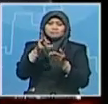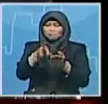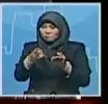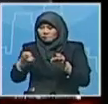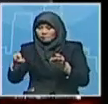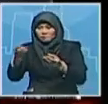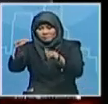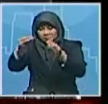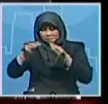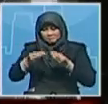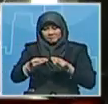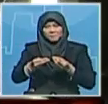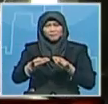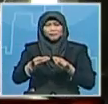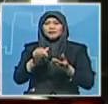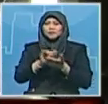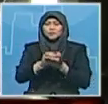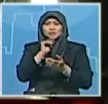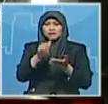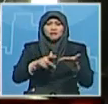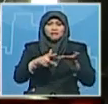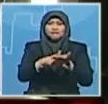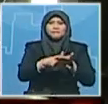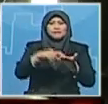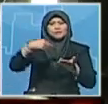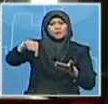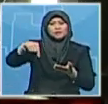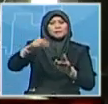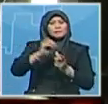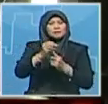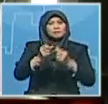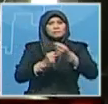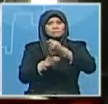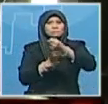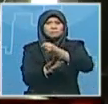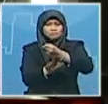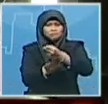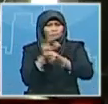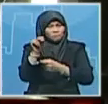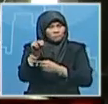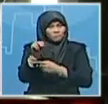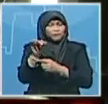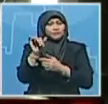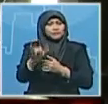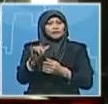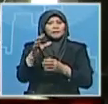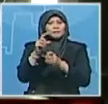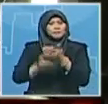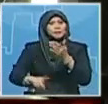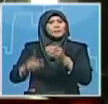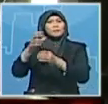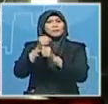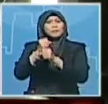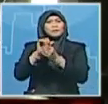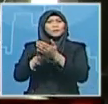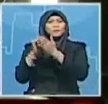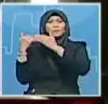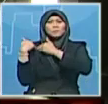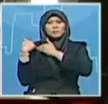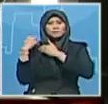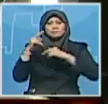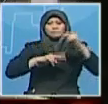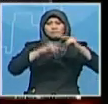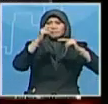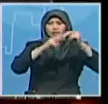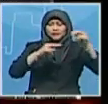akan menggencatkan kualiti, fasiliti dan juga prasarana yang disediakan. Tidak, sebab apa yang kita dapat ialah tanggungjawab kita untuk